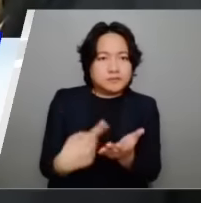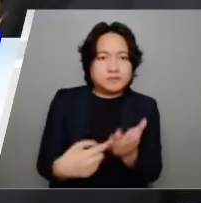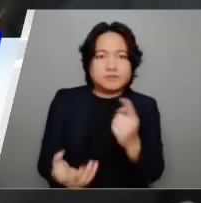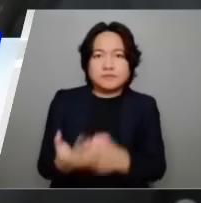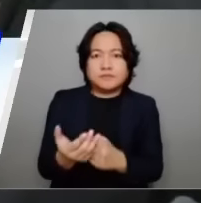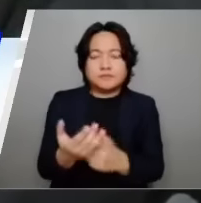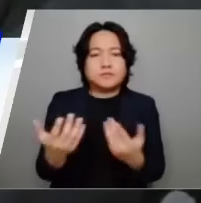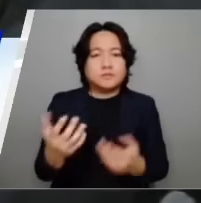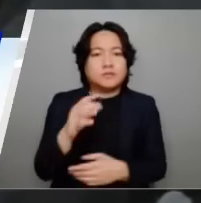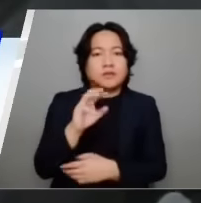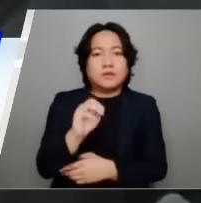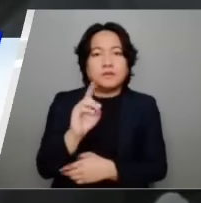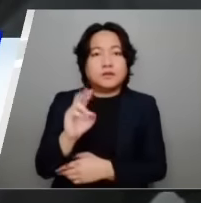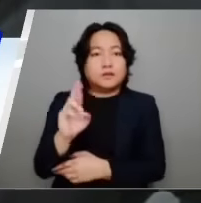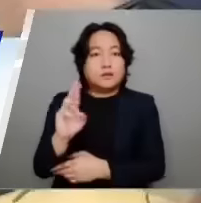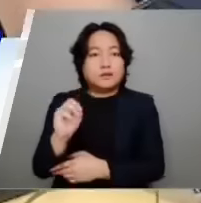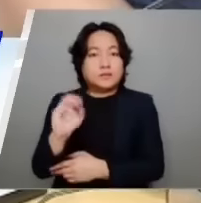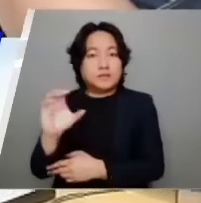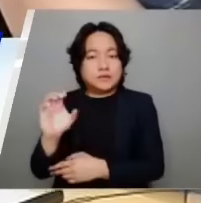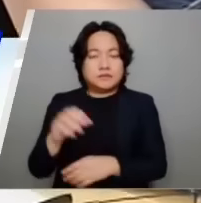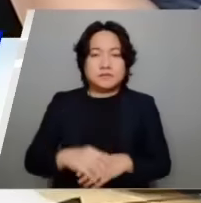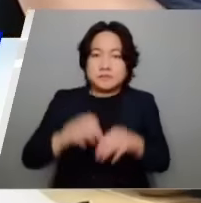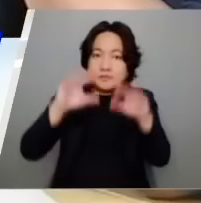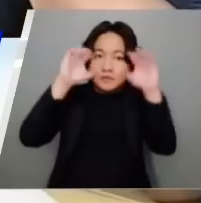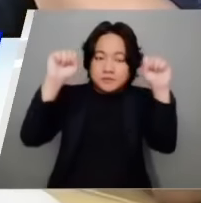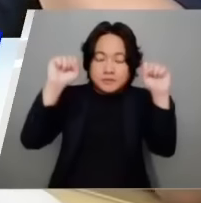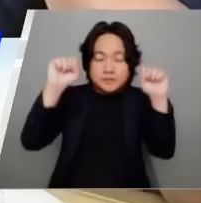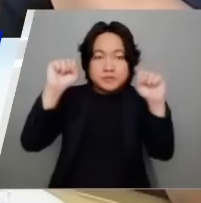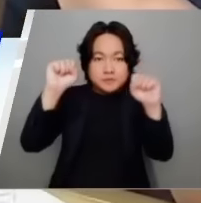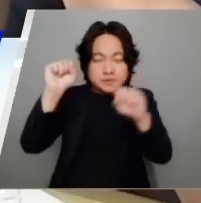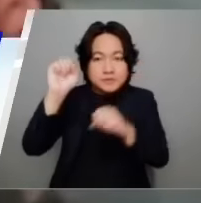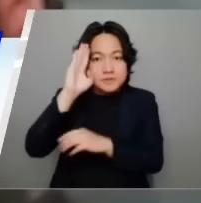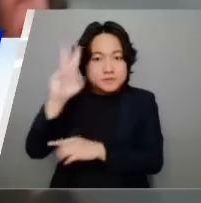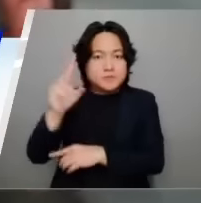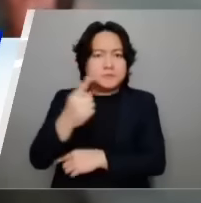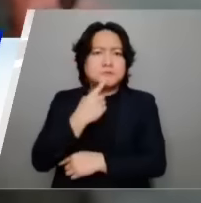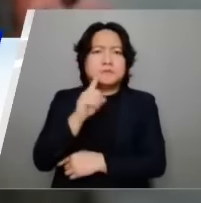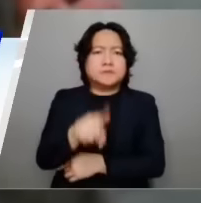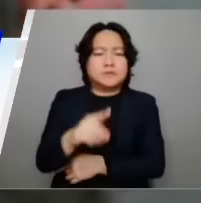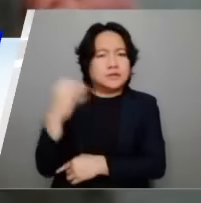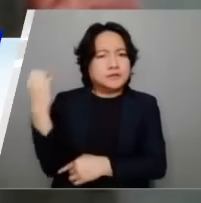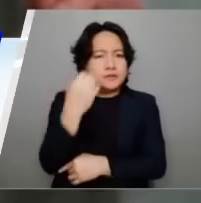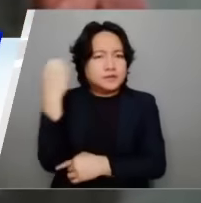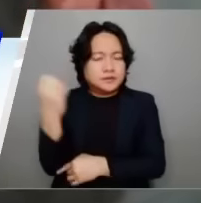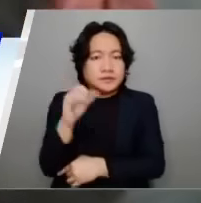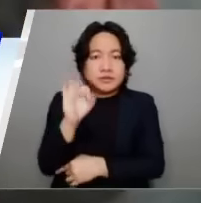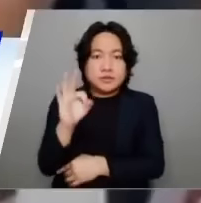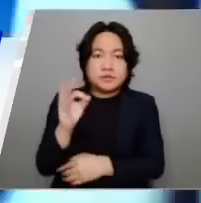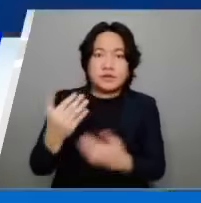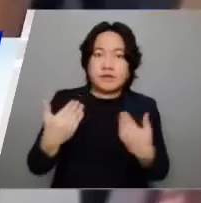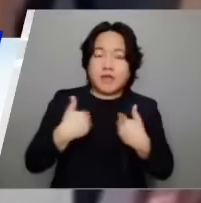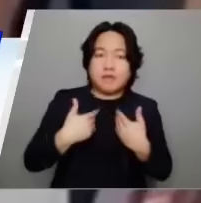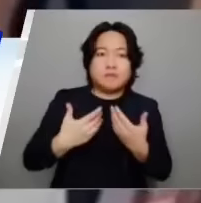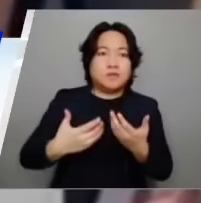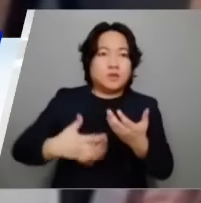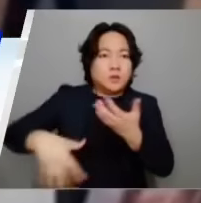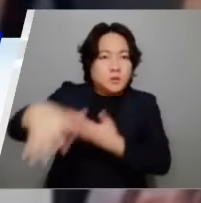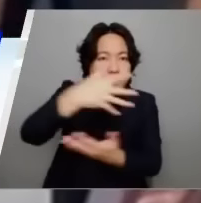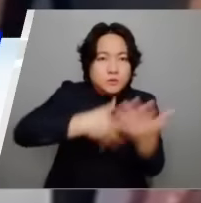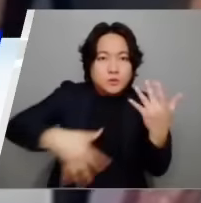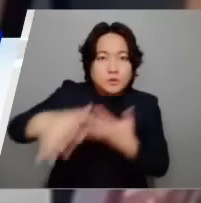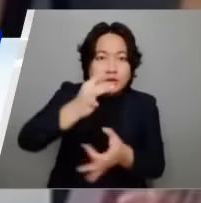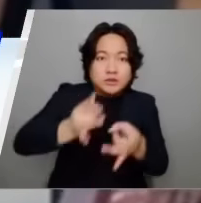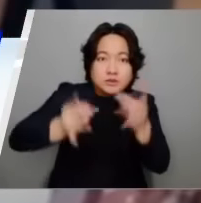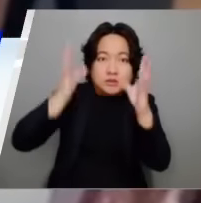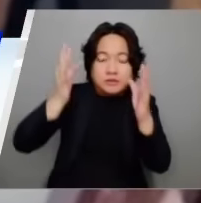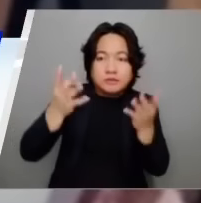din ng Pangulo ang dagli ang paglikas ng mga tao mula sa mga lugar na may banta ng storm surge. It seems to be a